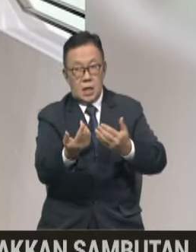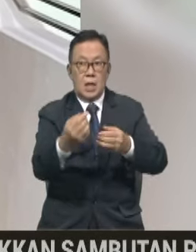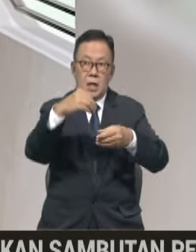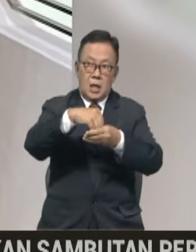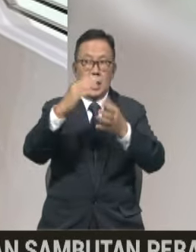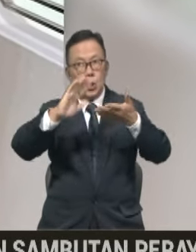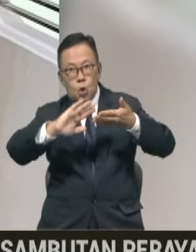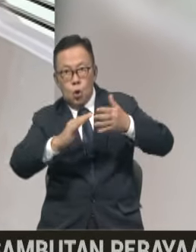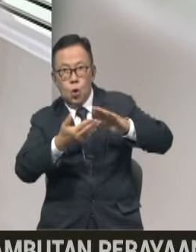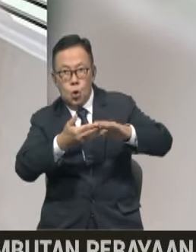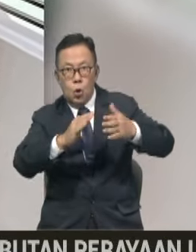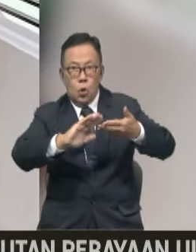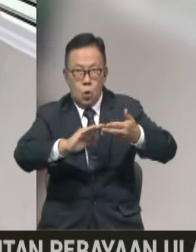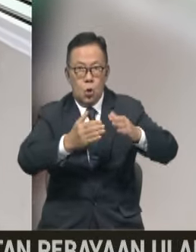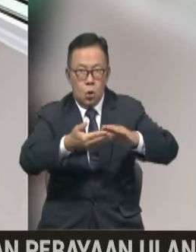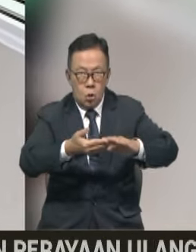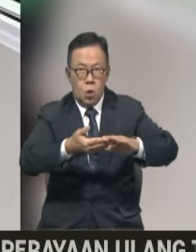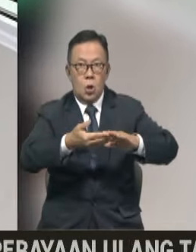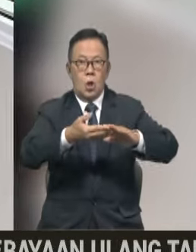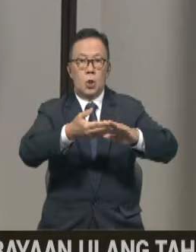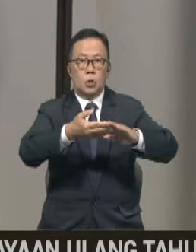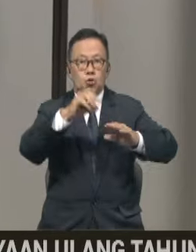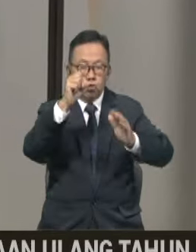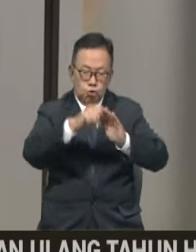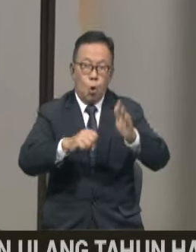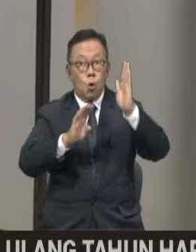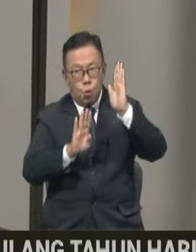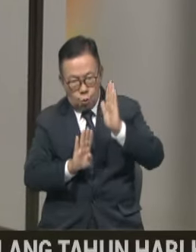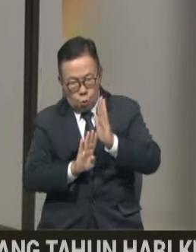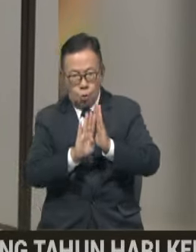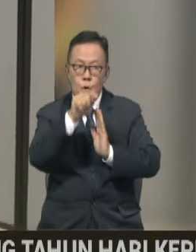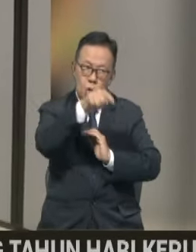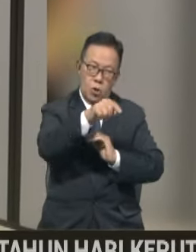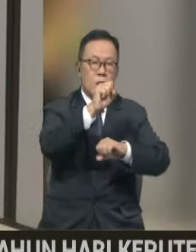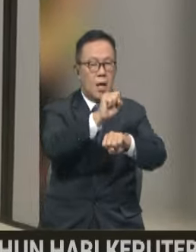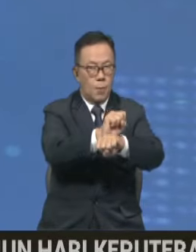masyarakat secara amnya dan khususnya meningkat perkembangan diri mereka.